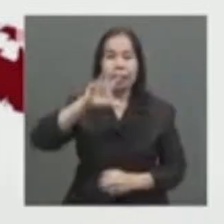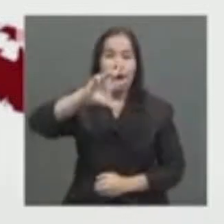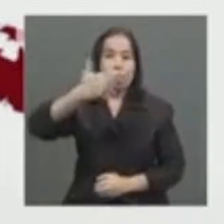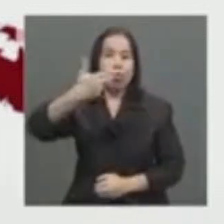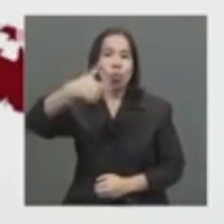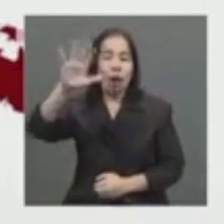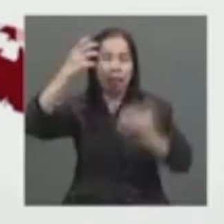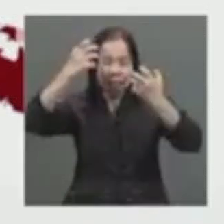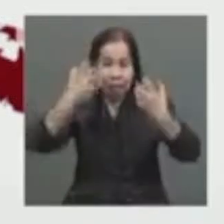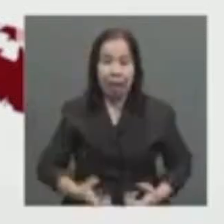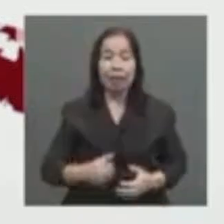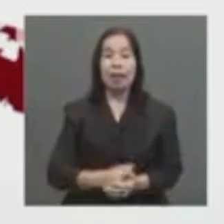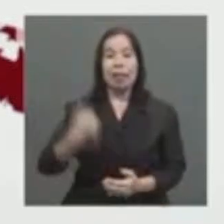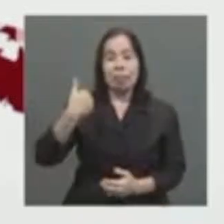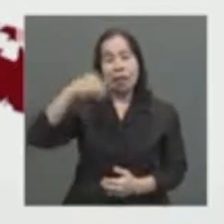17